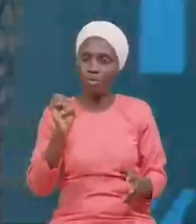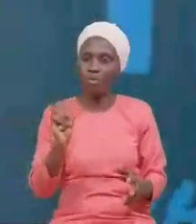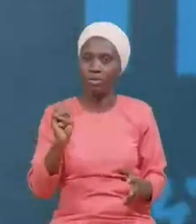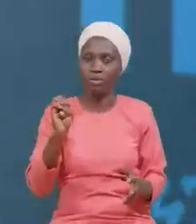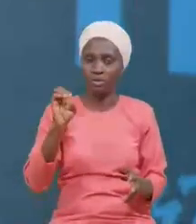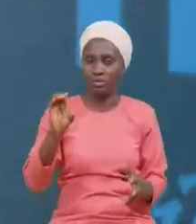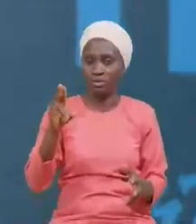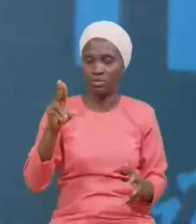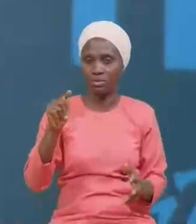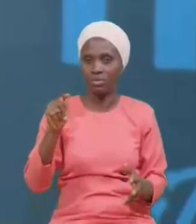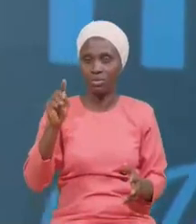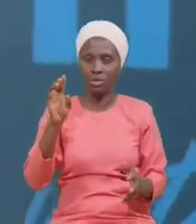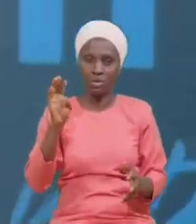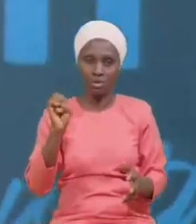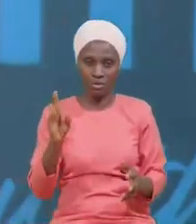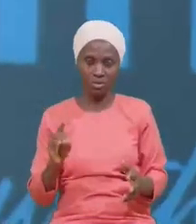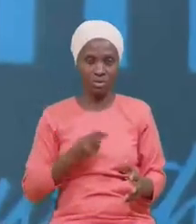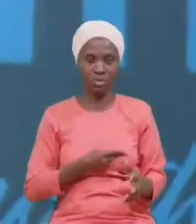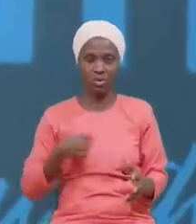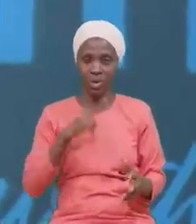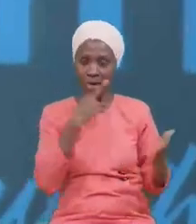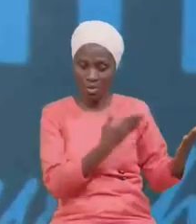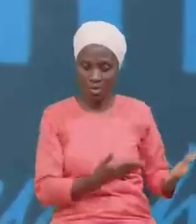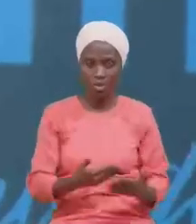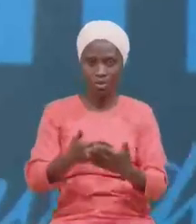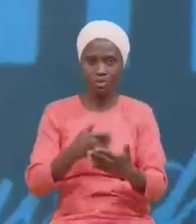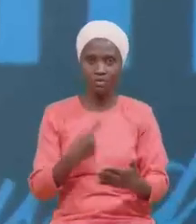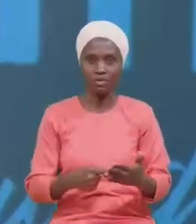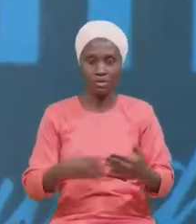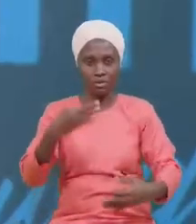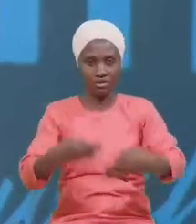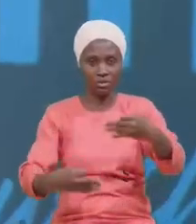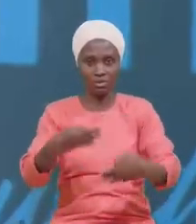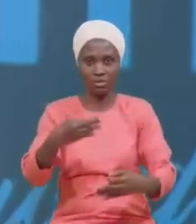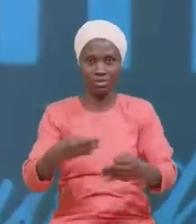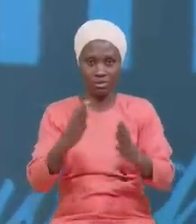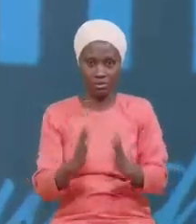Et nous sommes présentés au juge, le juge de toute la terre.